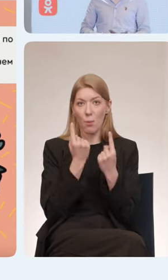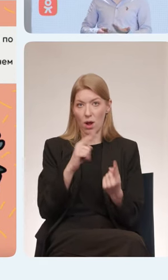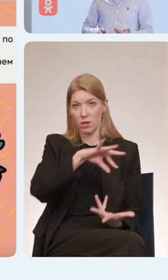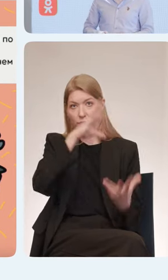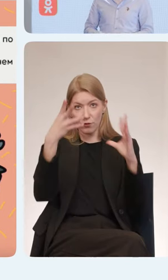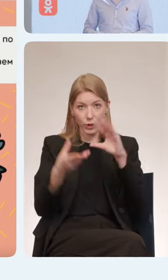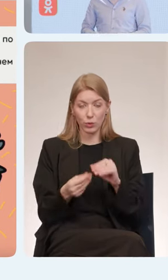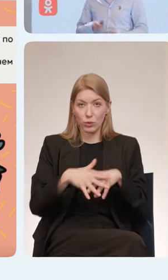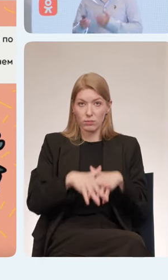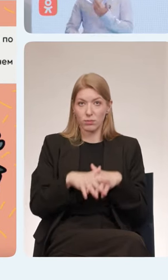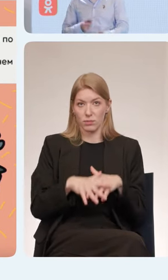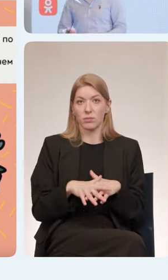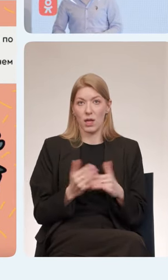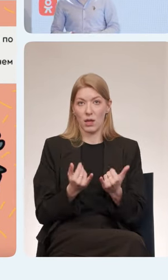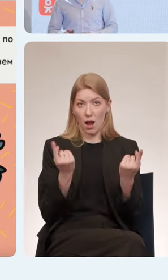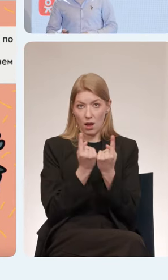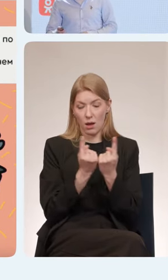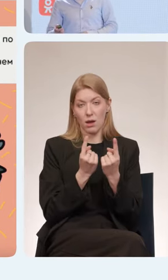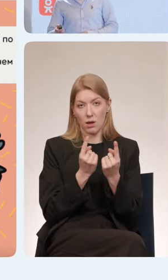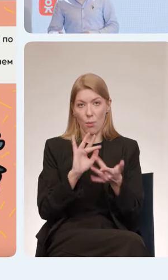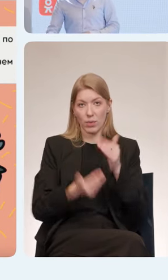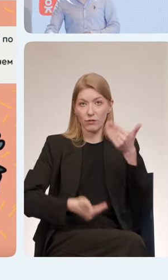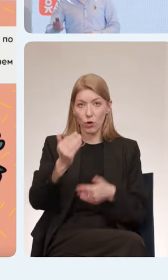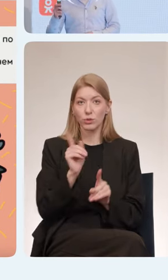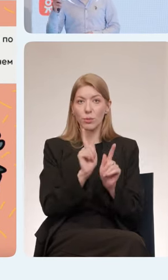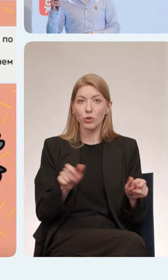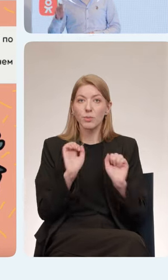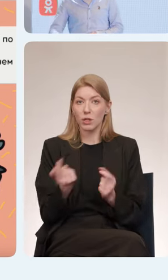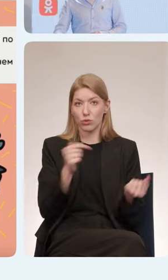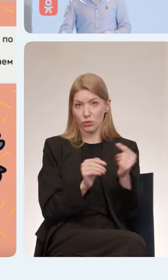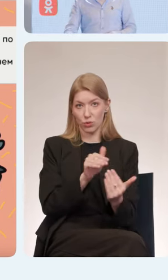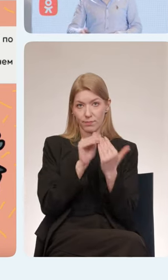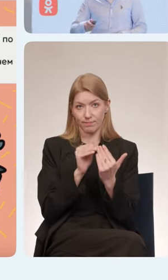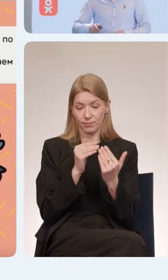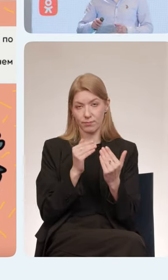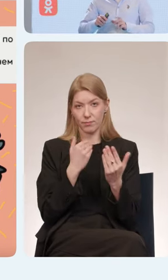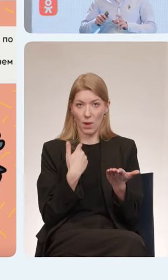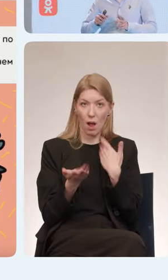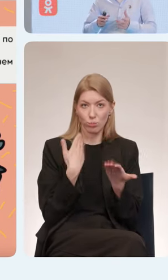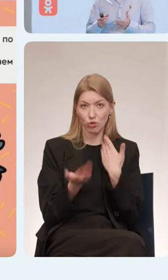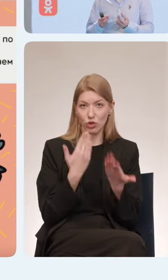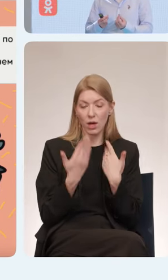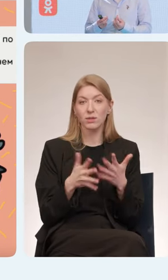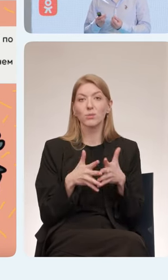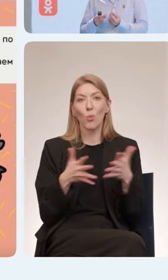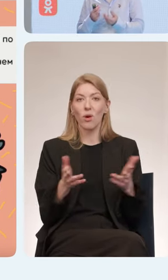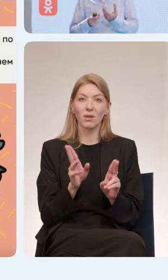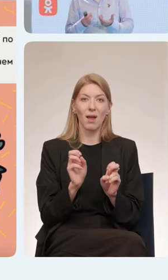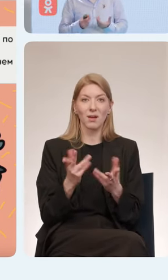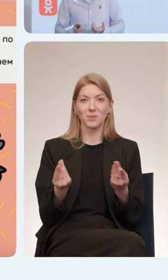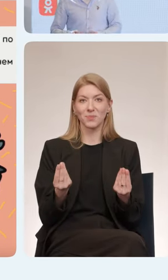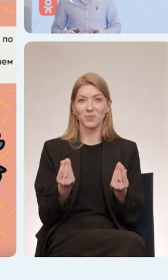комфортную среду внутри платформы, чтобы люди могли общаться друг с другом более, ну как-то, в